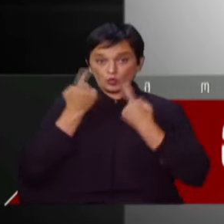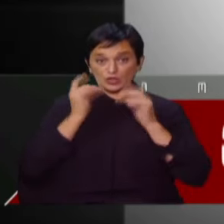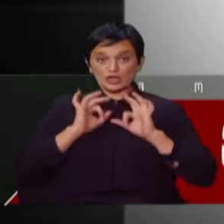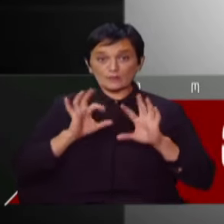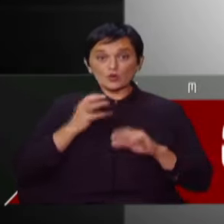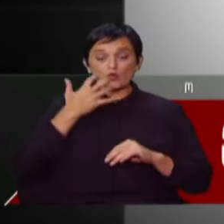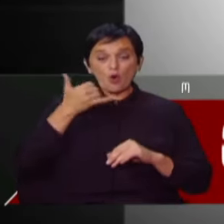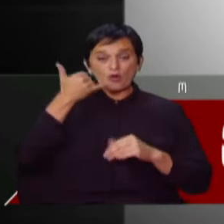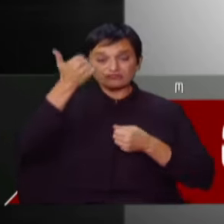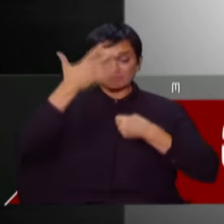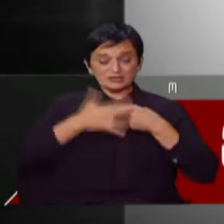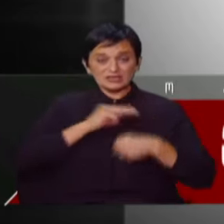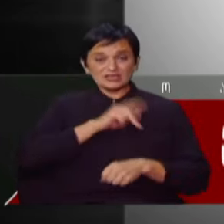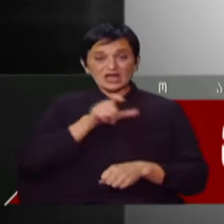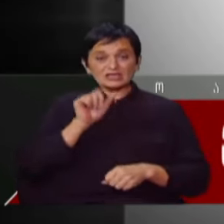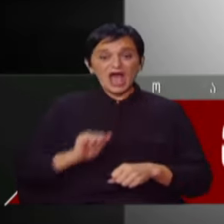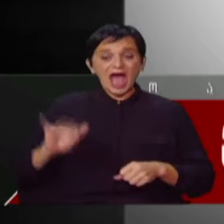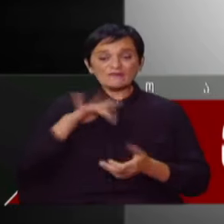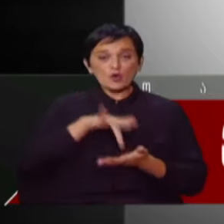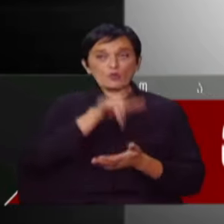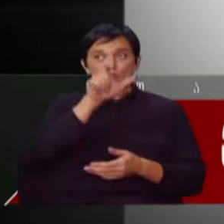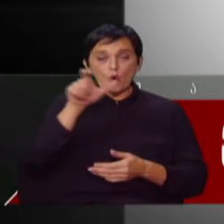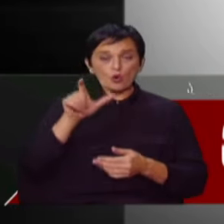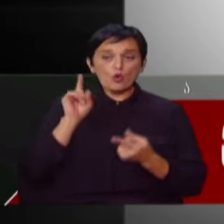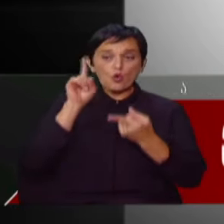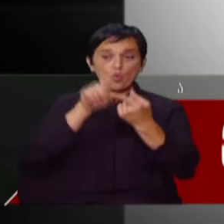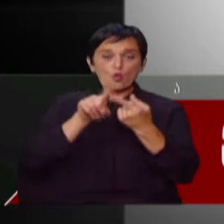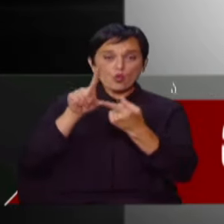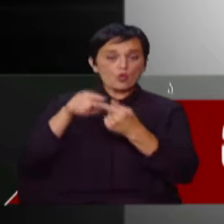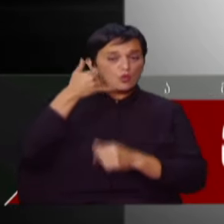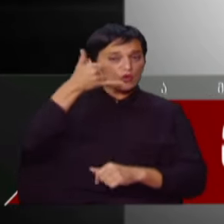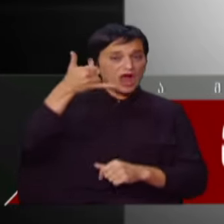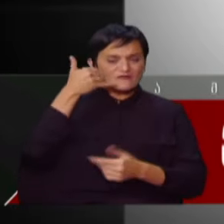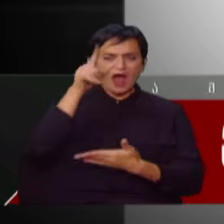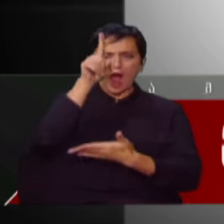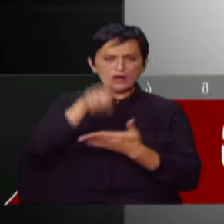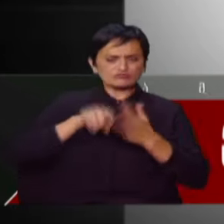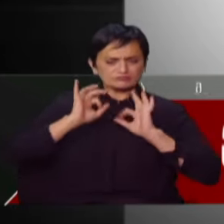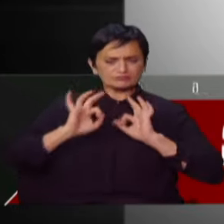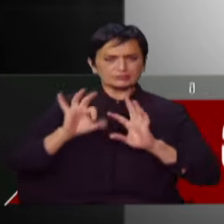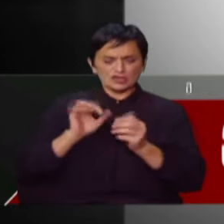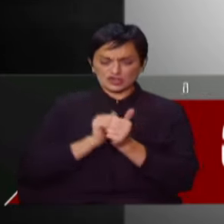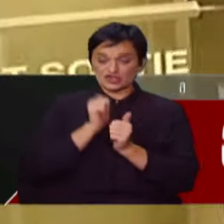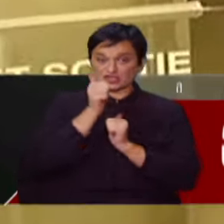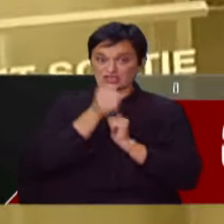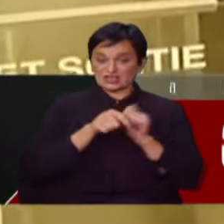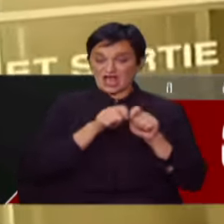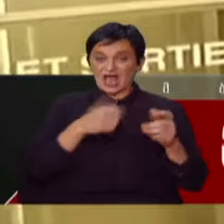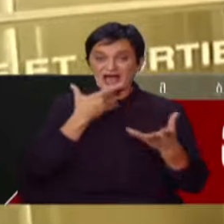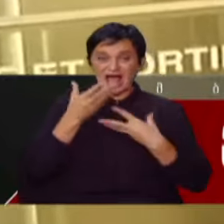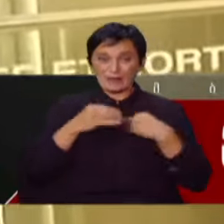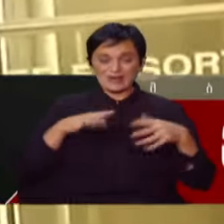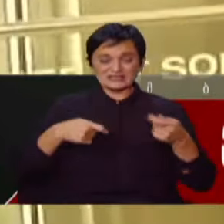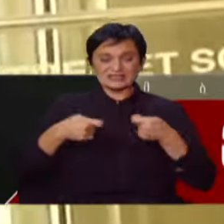call center-ის თანამშრომლები ევროპული ქვეყნების მოქალაქეებს უკავშირდებოდნენ და არწმუნებდნენ, რომ წინასწარ შექმნილ ყალბ